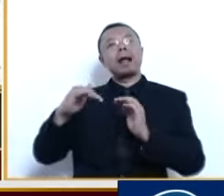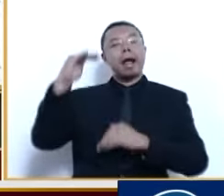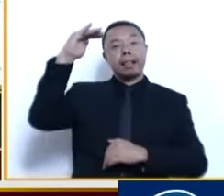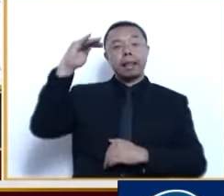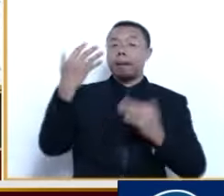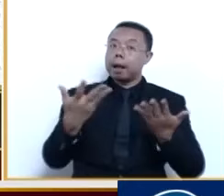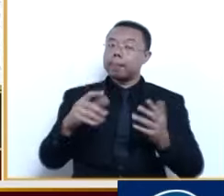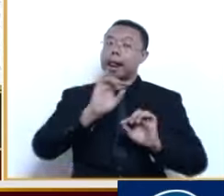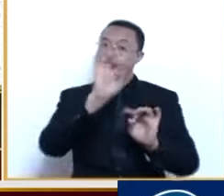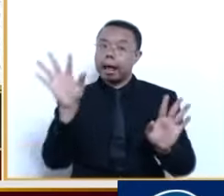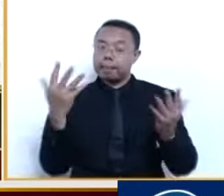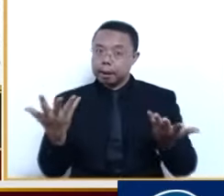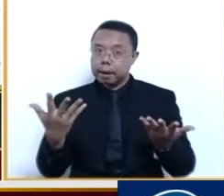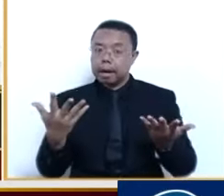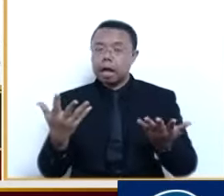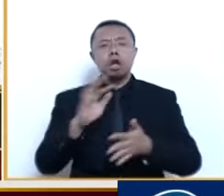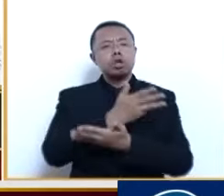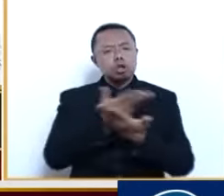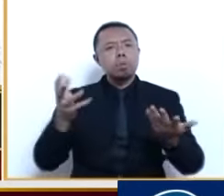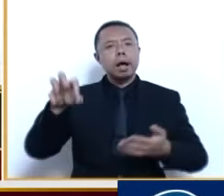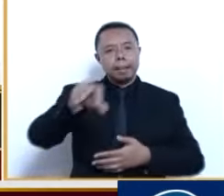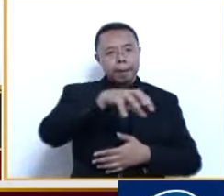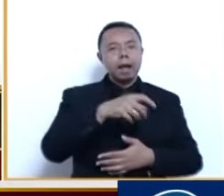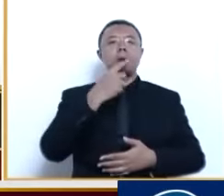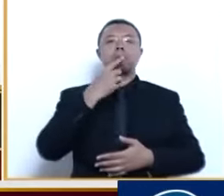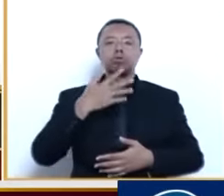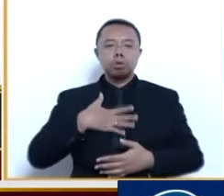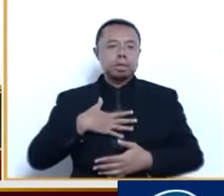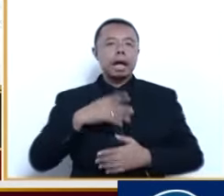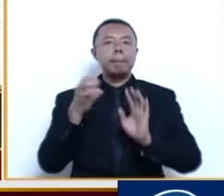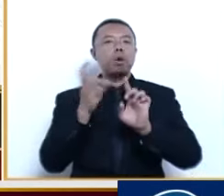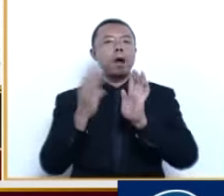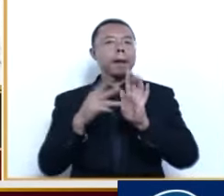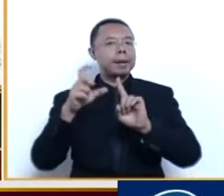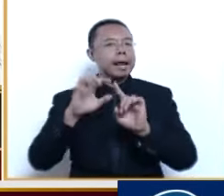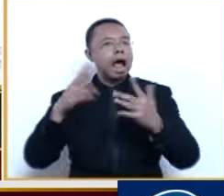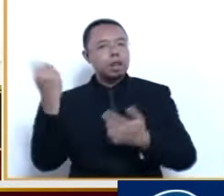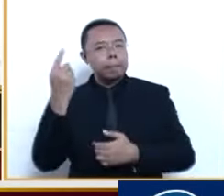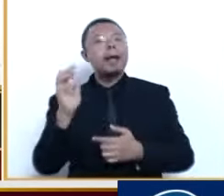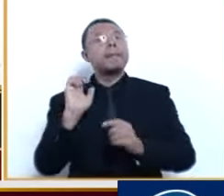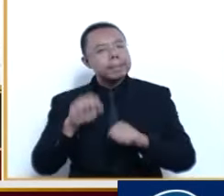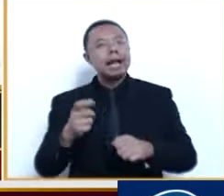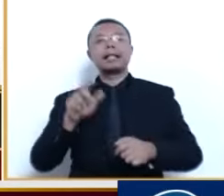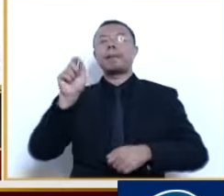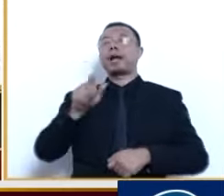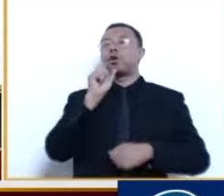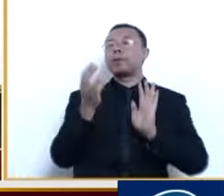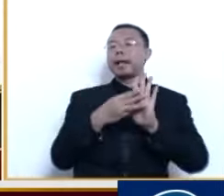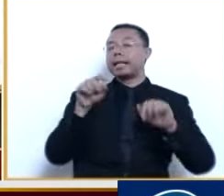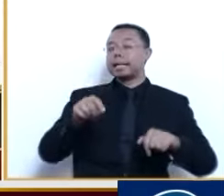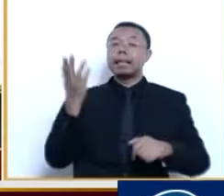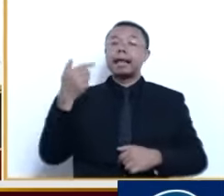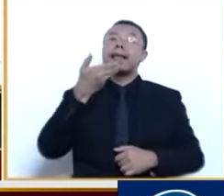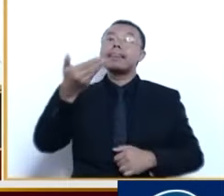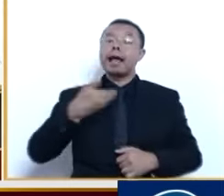bagaimana dengan yang lainnya hampir semua tempat yang dimiliki oleh BUMD maupun pemerintah kita bisa gunakan untuk itu